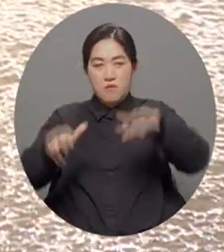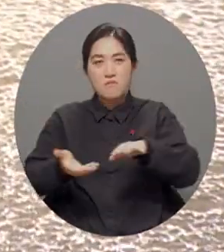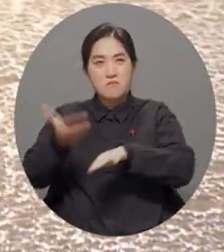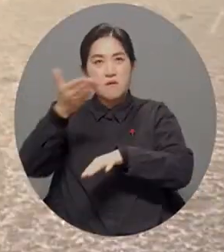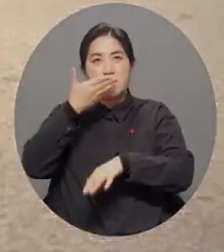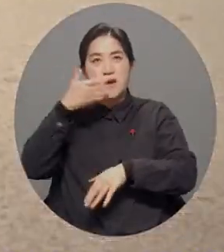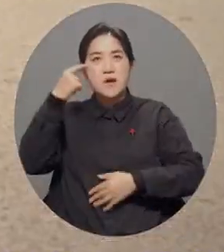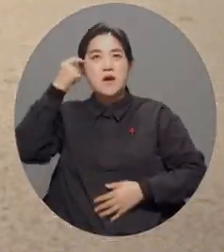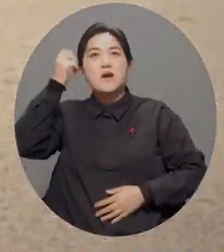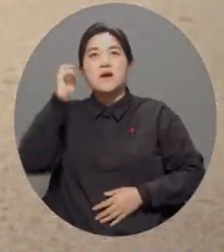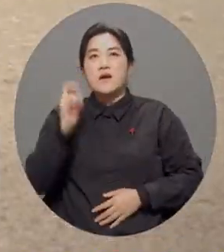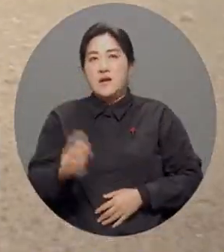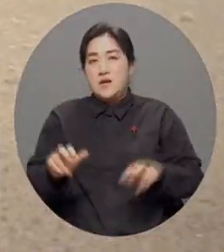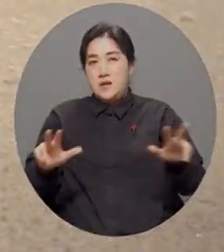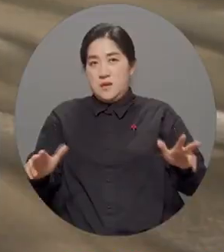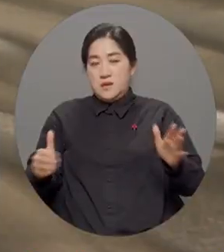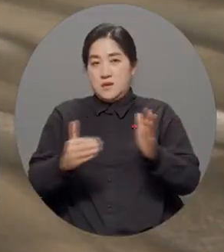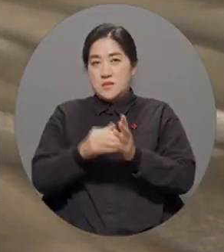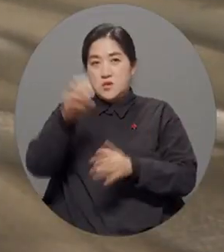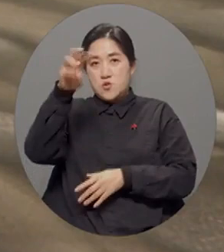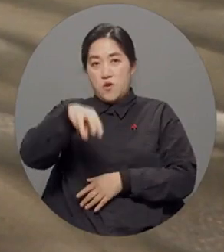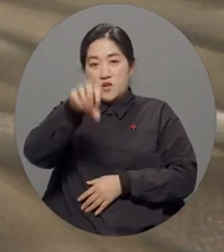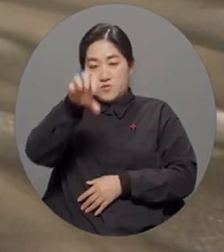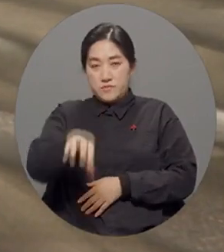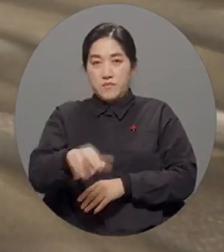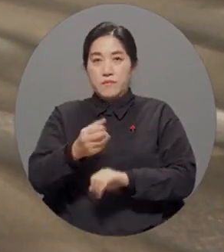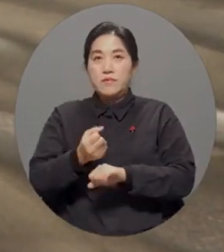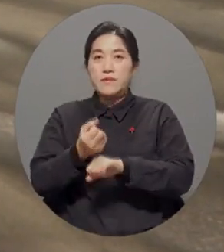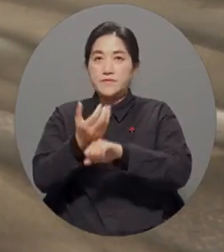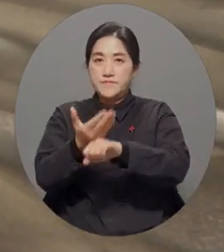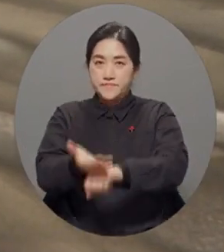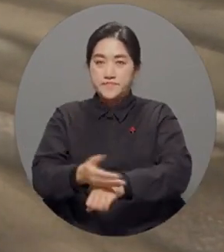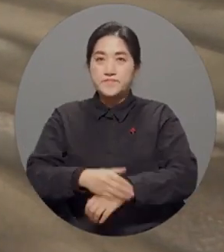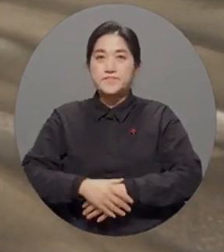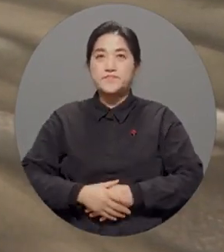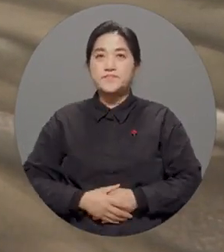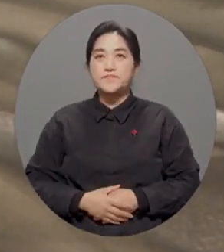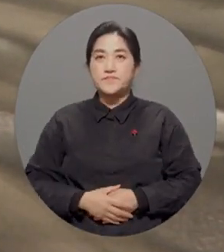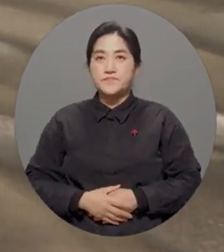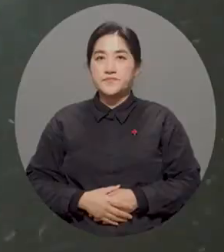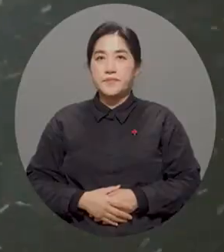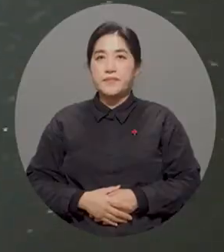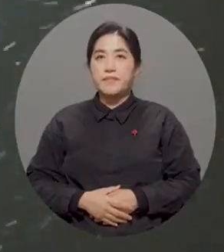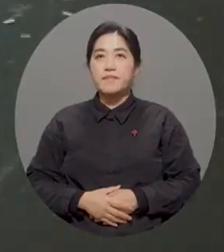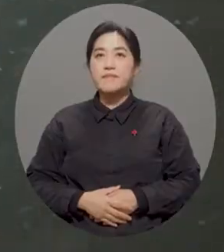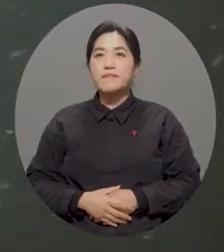수 있습니다. 지금까지 광주 광천교 앞에서 MBC 뉴스 임지은입니다.